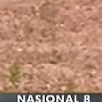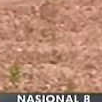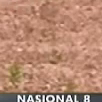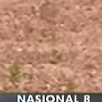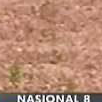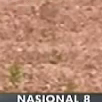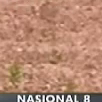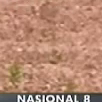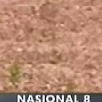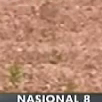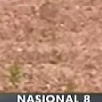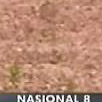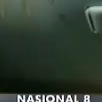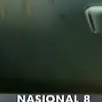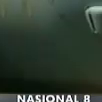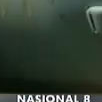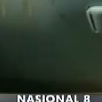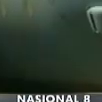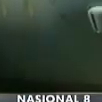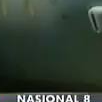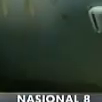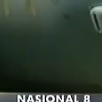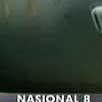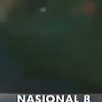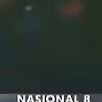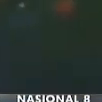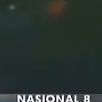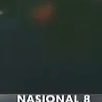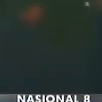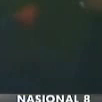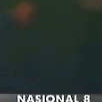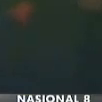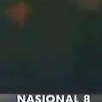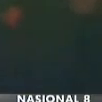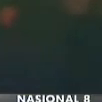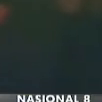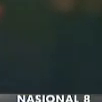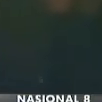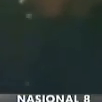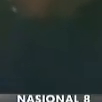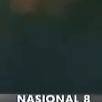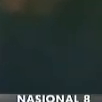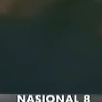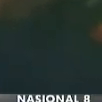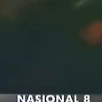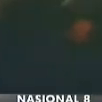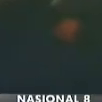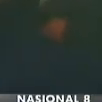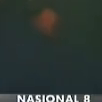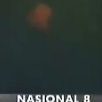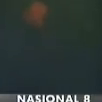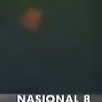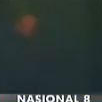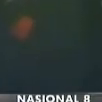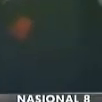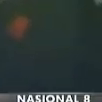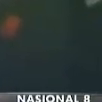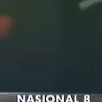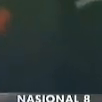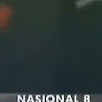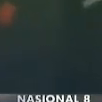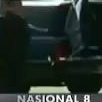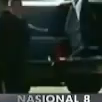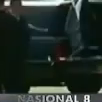waktu tempat oleh pengurus siasatan JB ustradnya akan dimaklumkan kepada media pada pukul